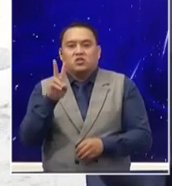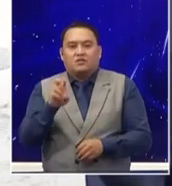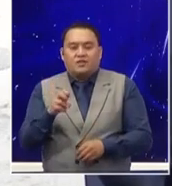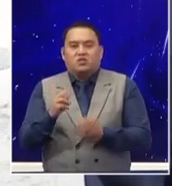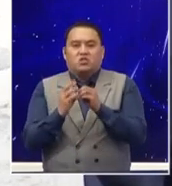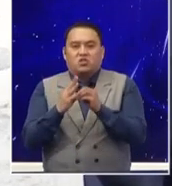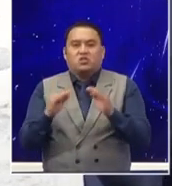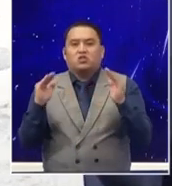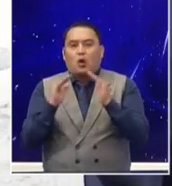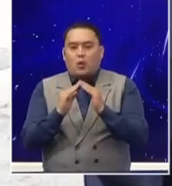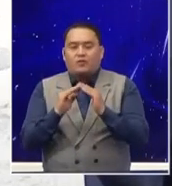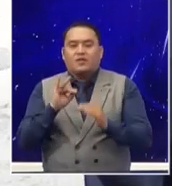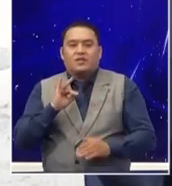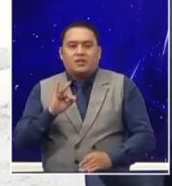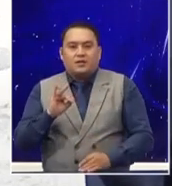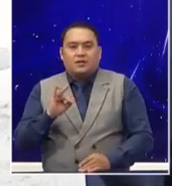4214 домов.